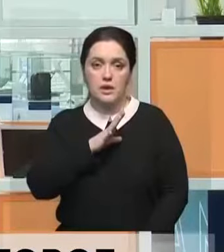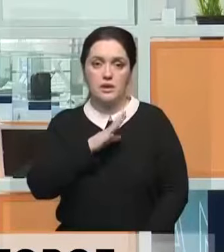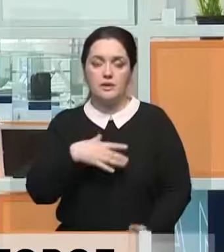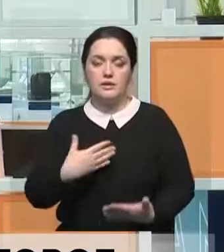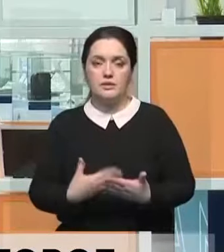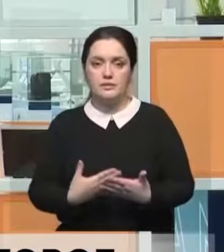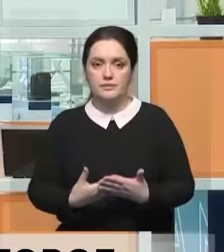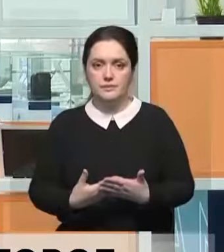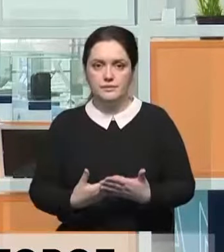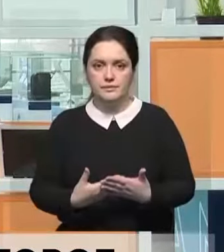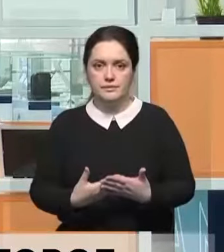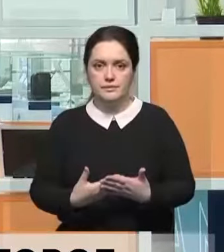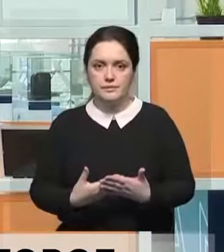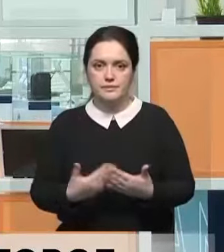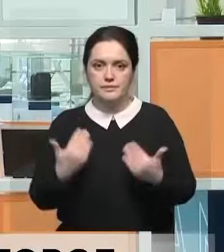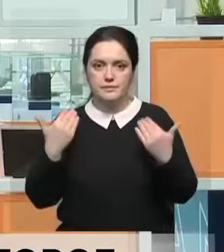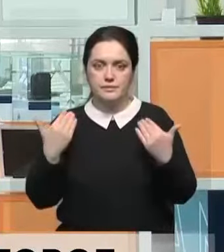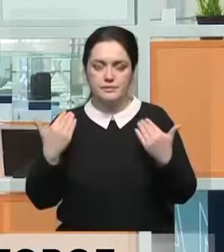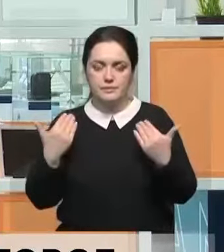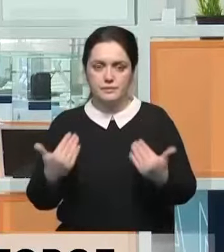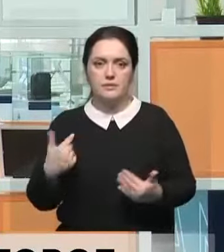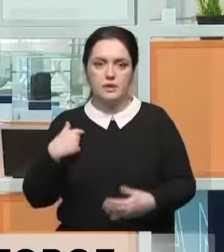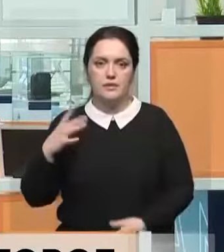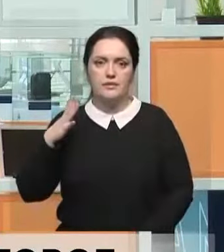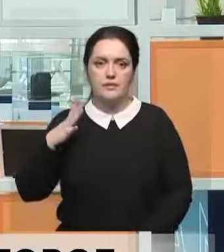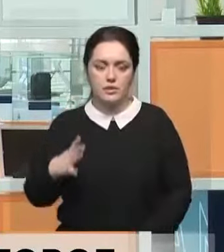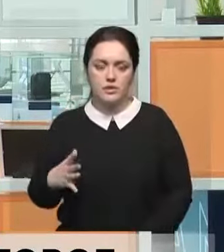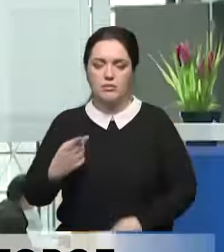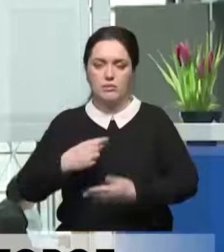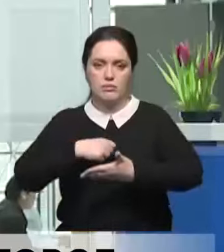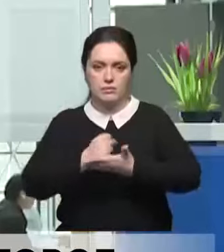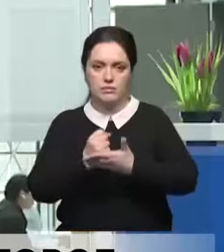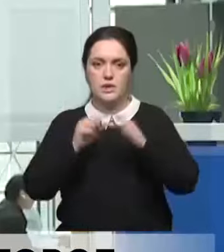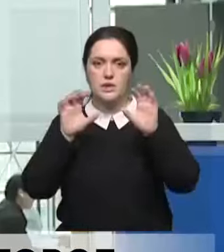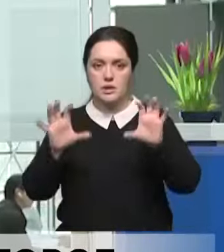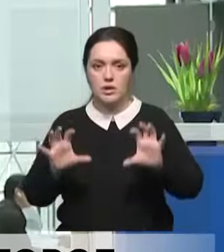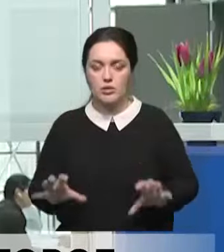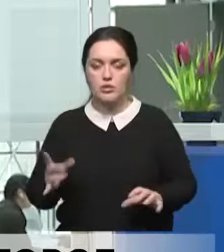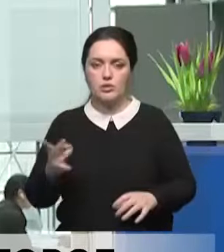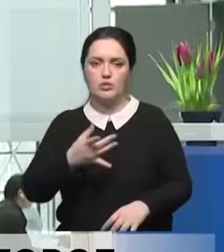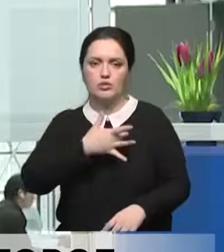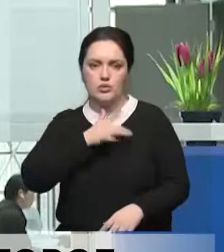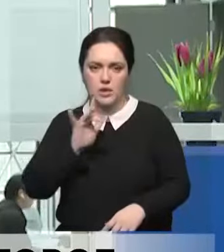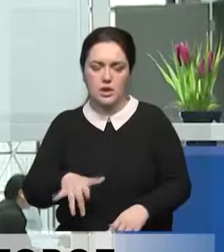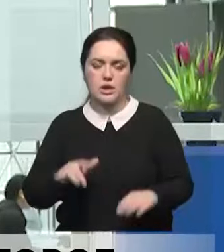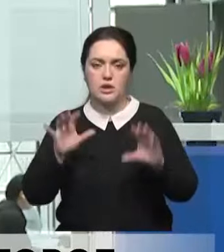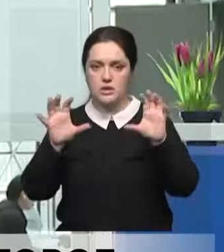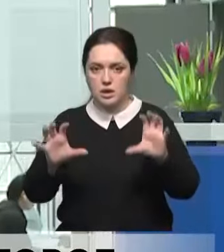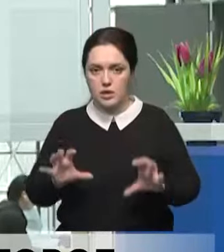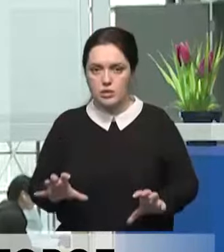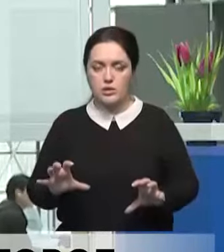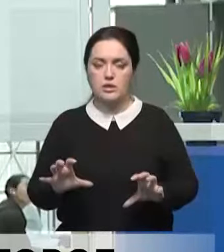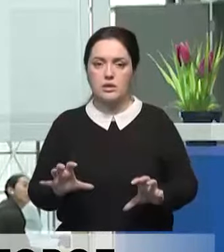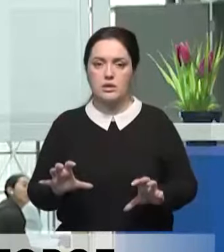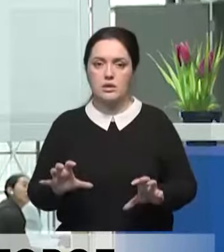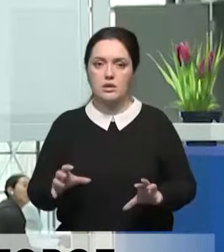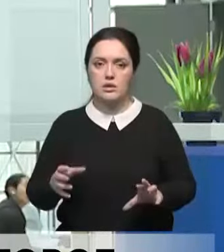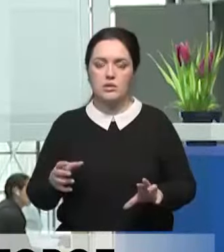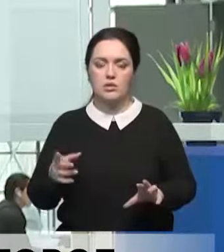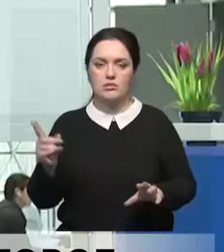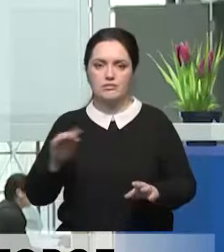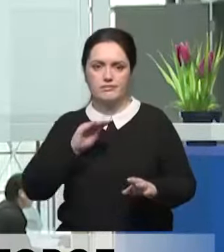например, мы сейчас вынуждены просто принять этот закон. Ужесточение закона в отношении